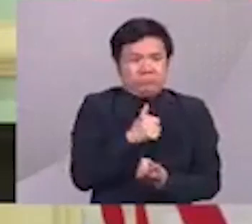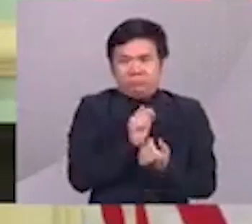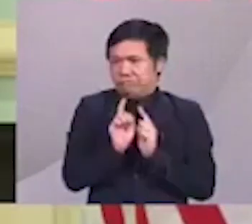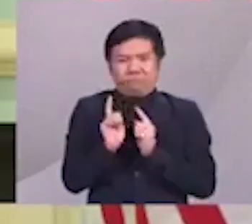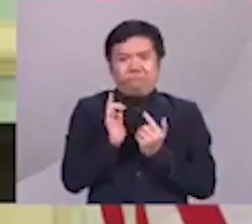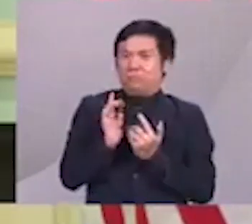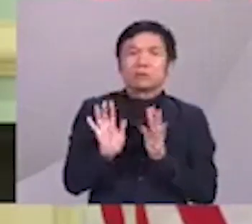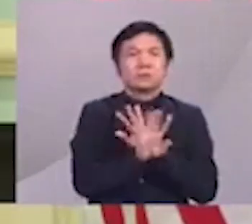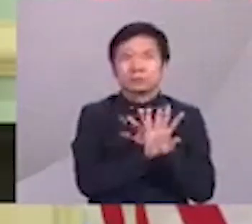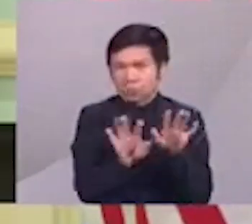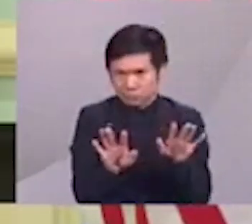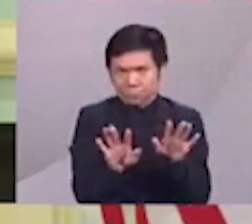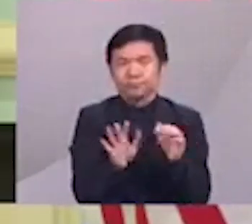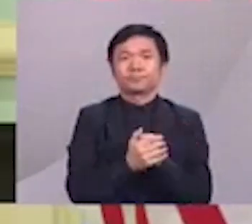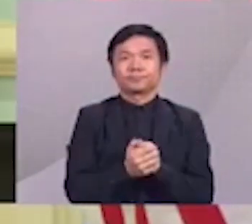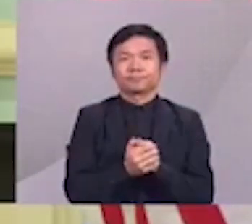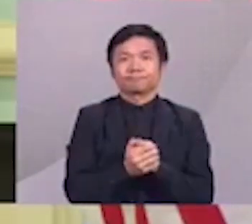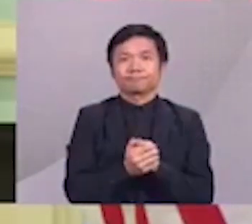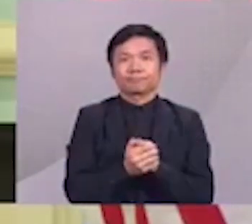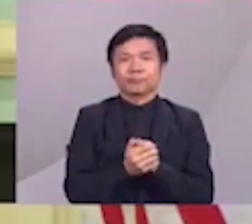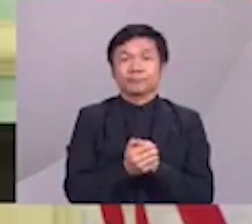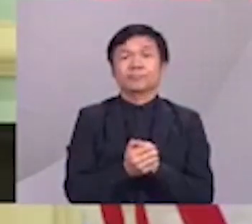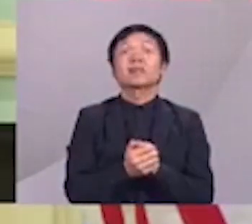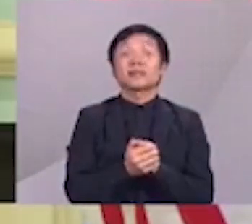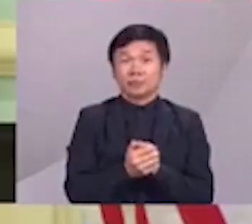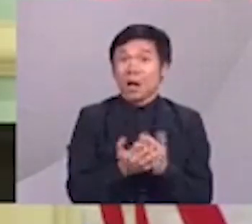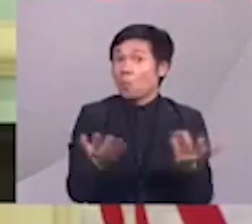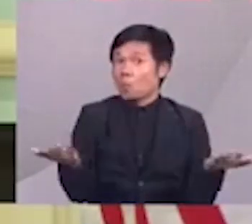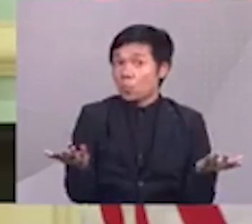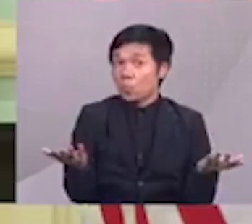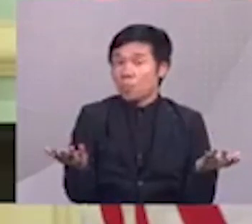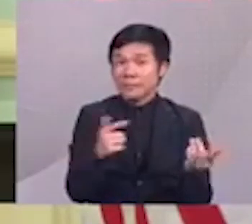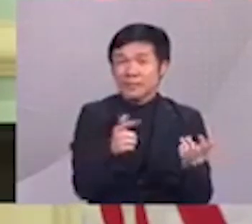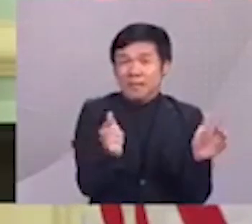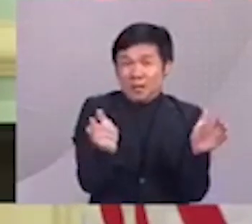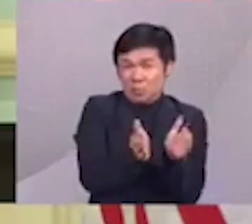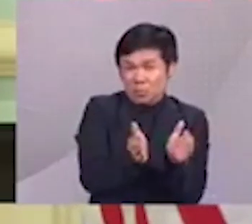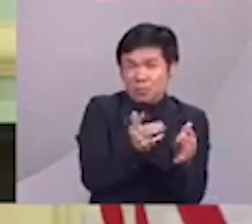sosial di dalam rumah tersebut. Jadi mereka boleh mungkin